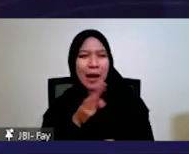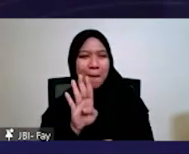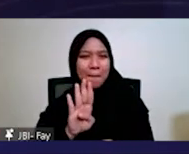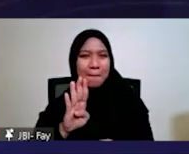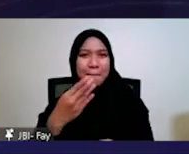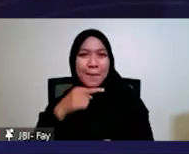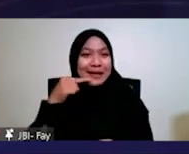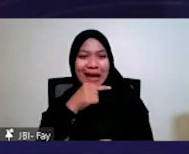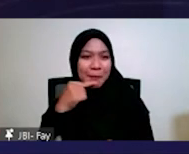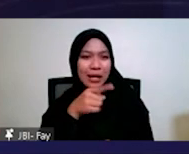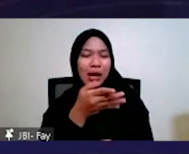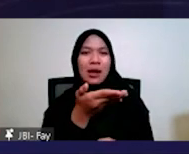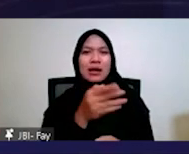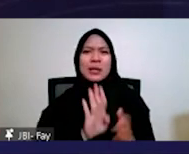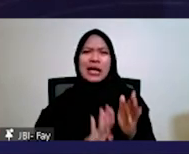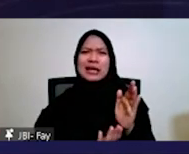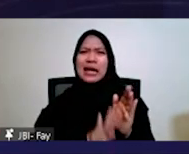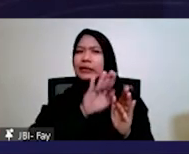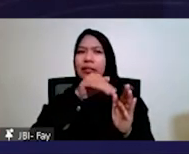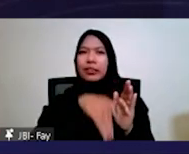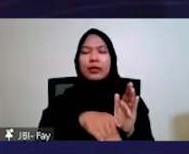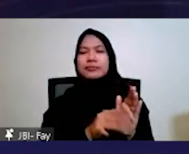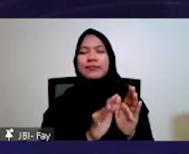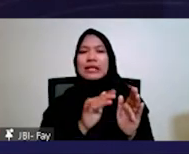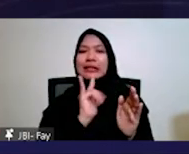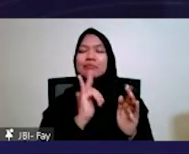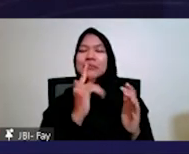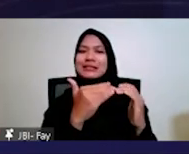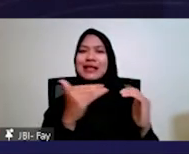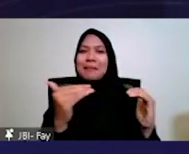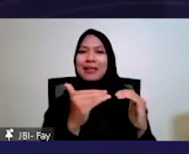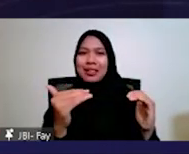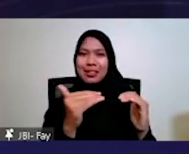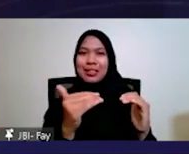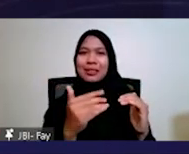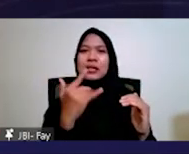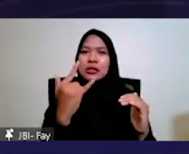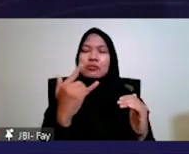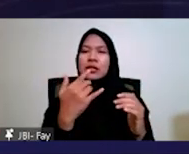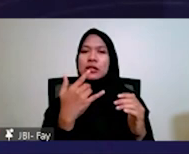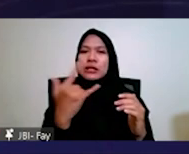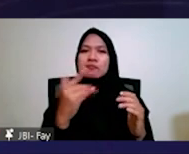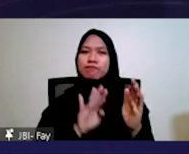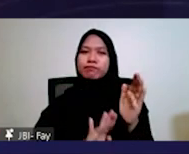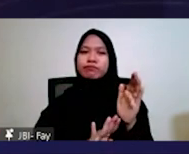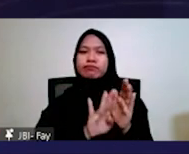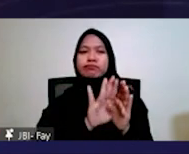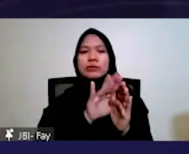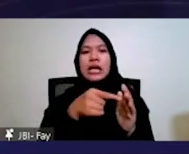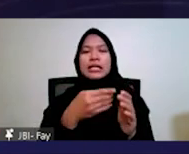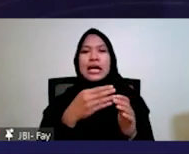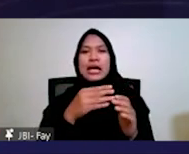turunnya itu tidak terlalu bergejolak selabing tapi tetap terus naik sejalan dengan yang garis biru